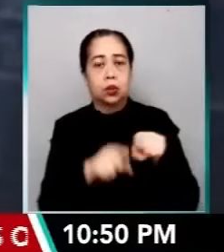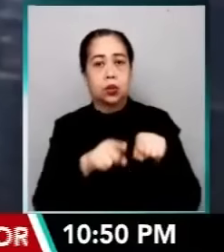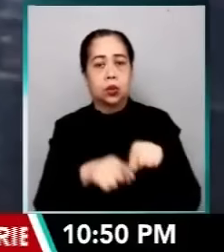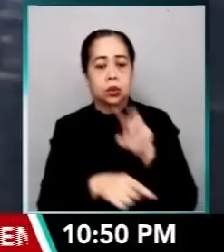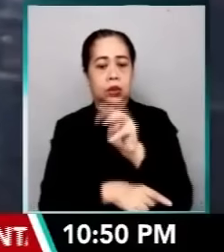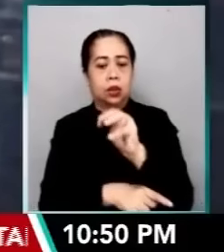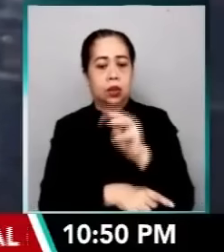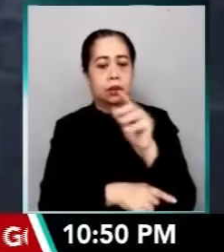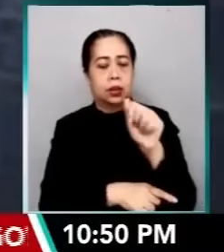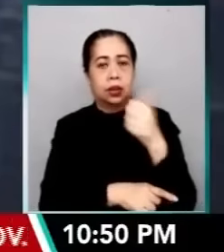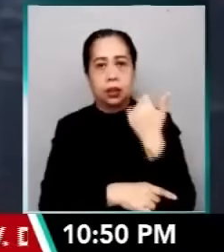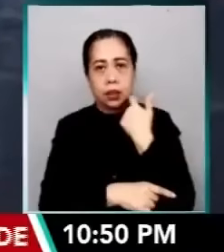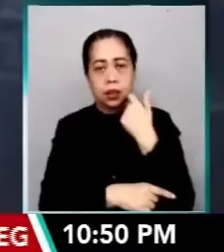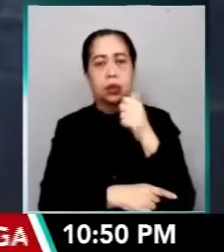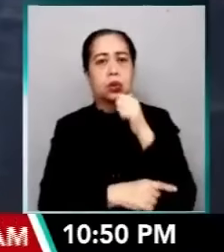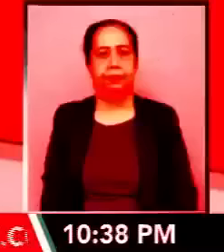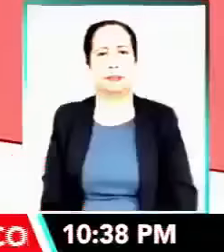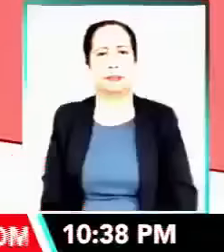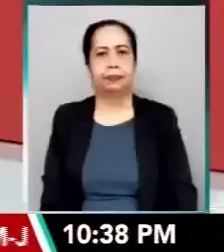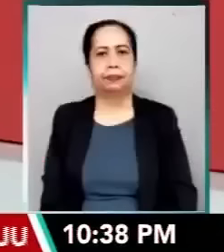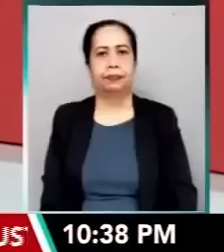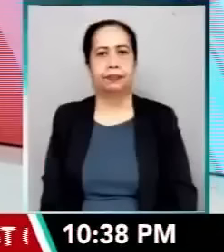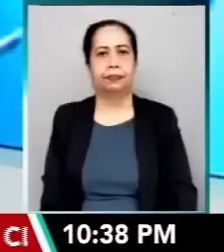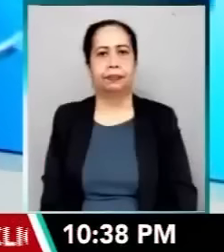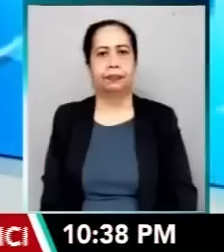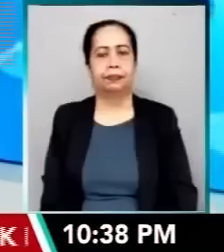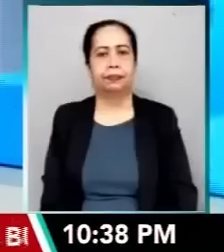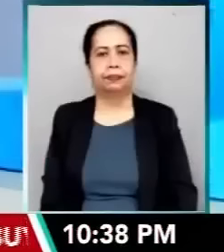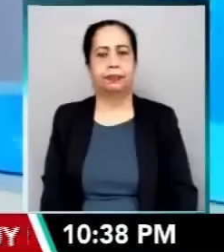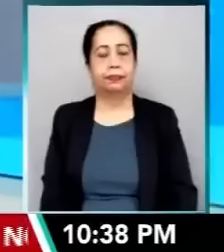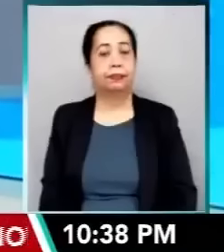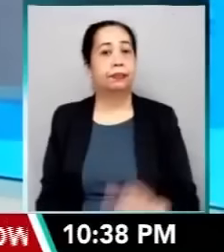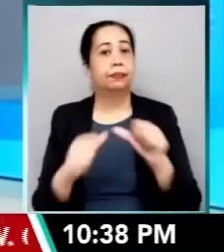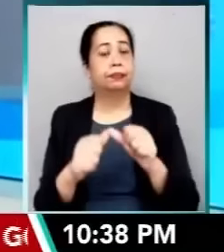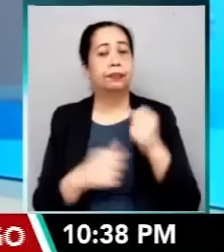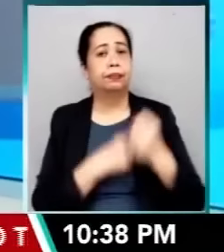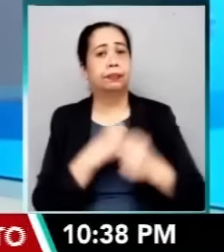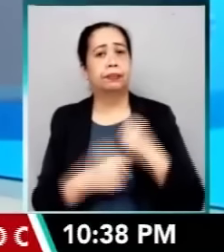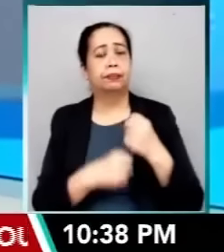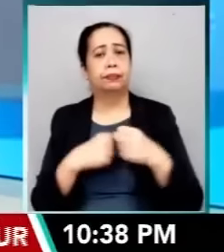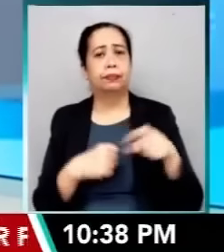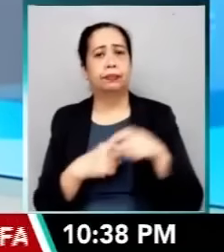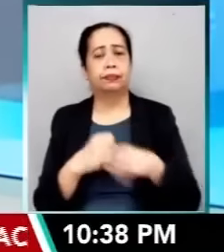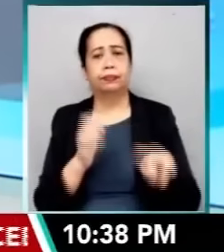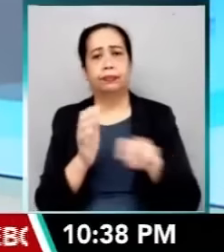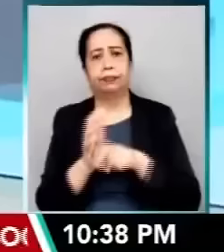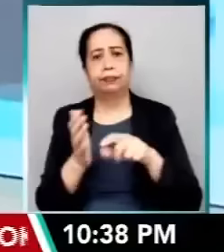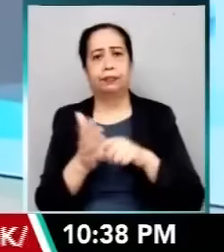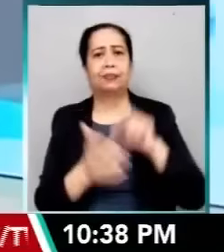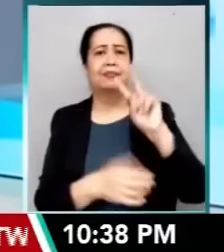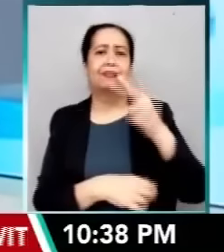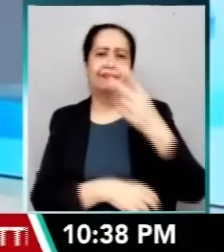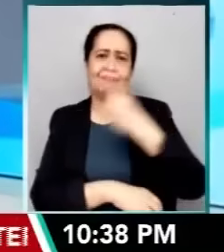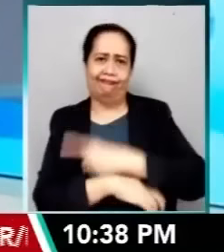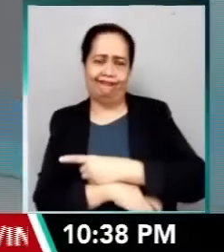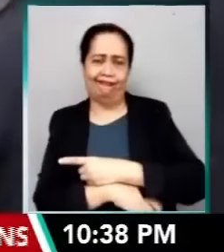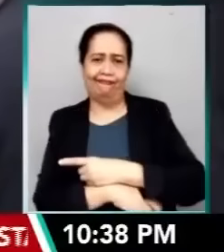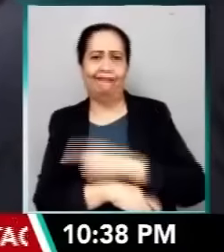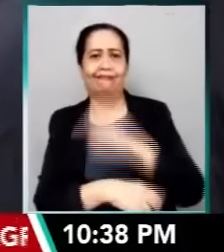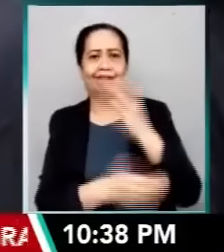bukas magbabalik na muli ang number coding. Tuloy ang kalbaryo ng mga pasahero ngayong ikalawang araw ng tigil pasada.